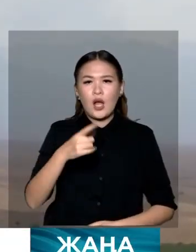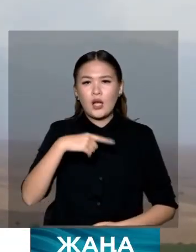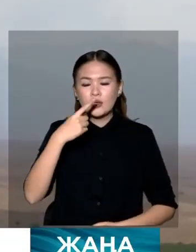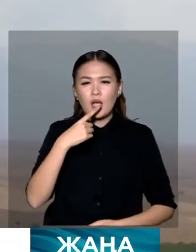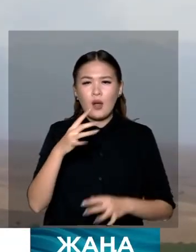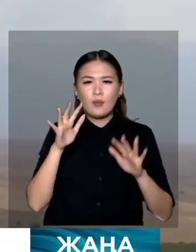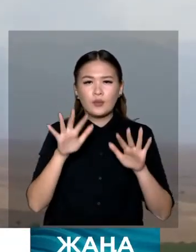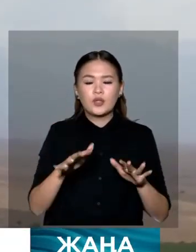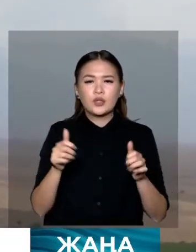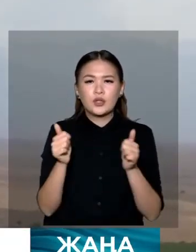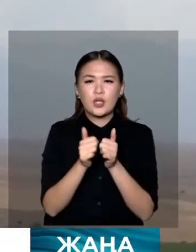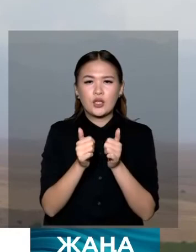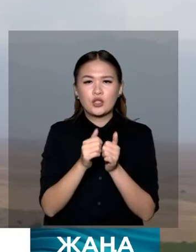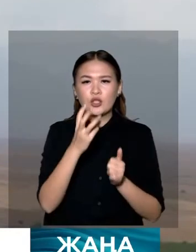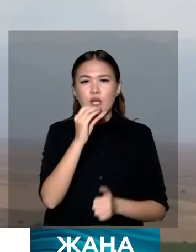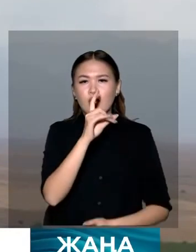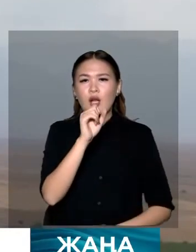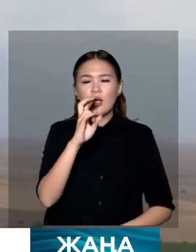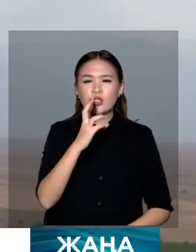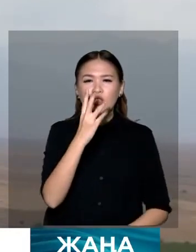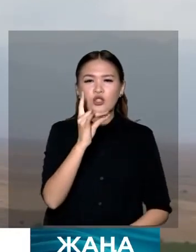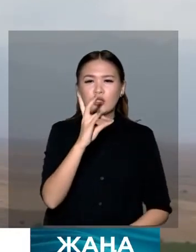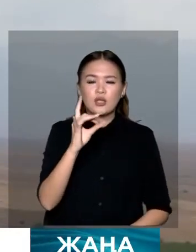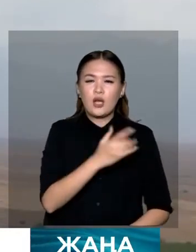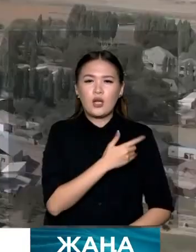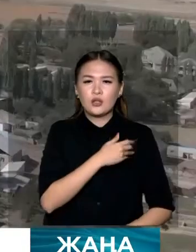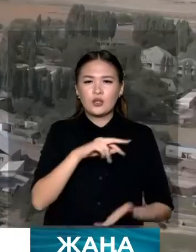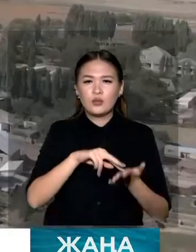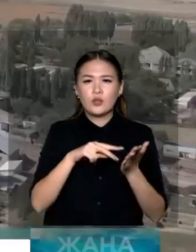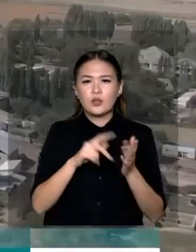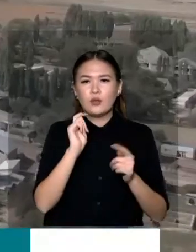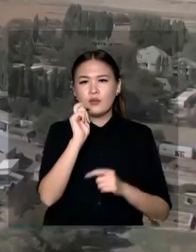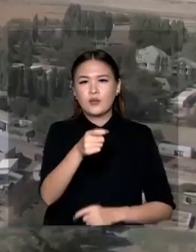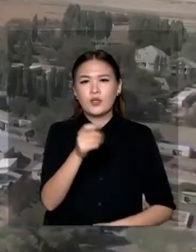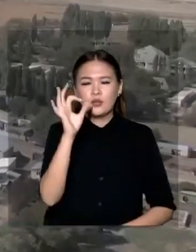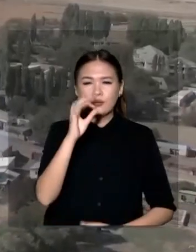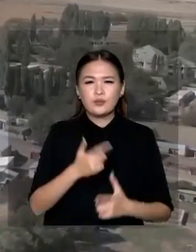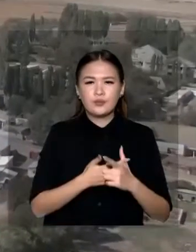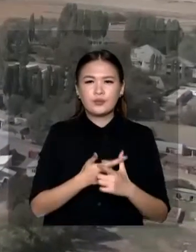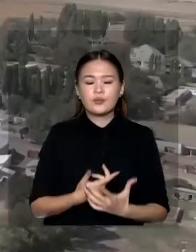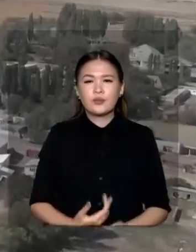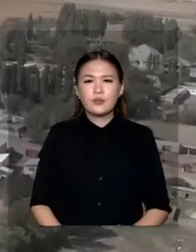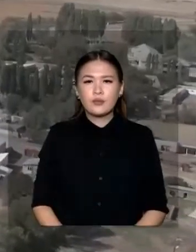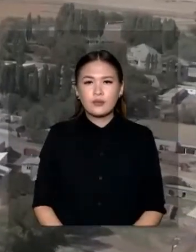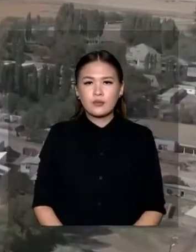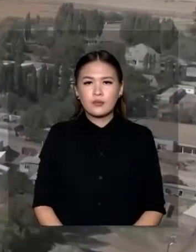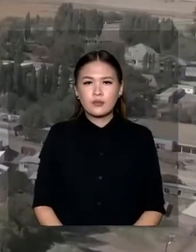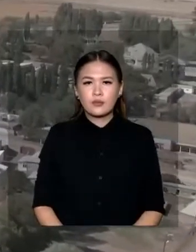Тәңіртаудың маңындағы шыңды Шерхан шыңы деп атауды да жоспарлап отыр. Нұржан Қадірәлі, Асылбек Жолшыбек, жаңа уақыт.